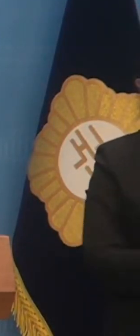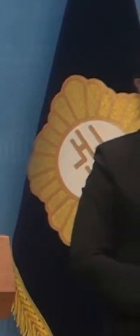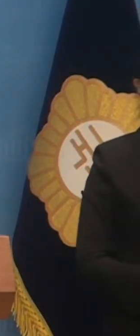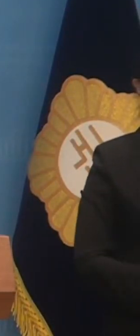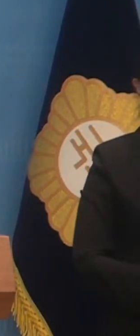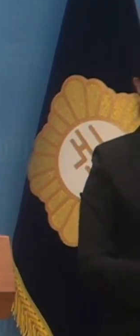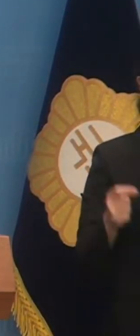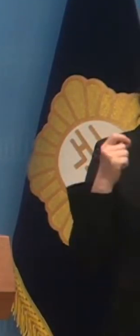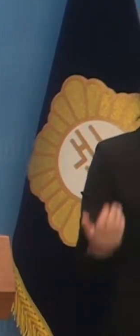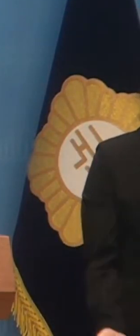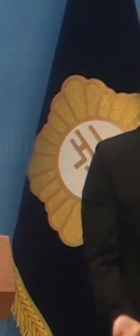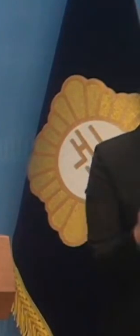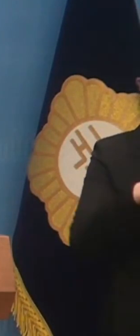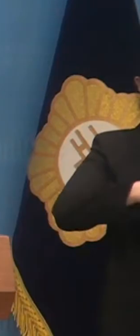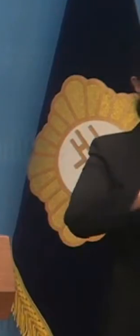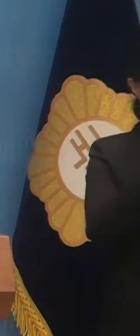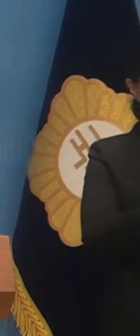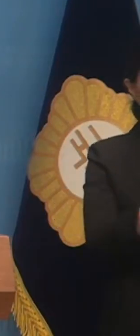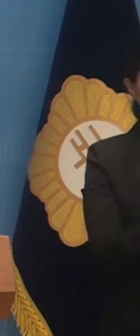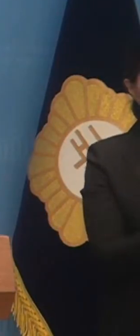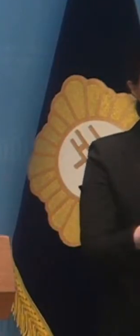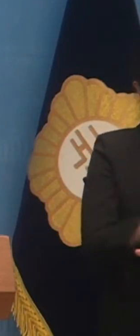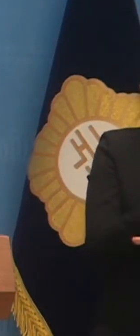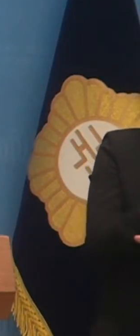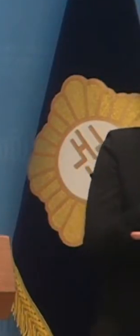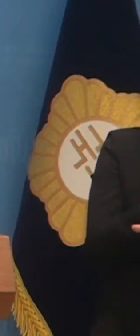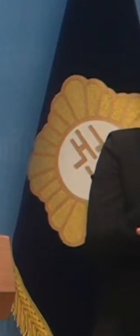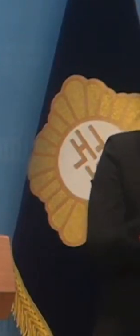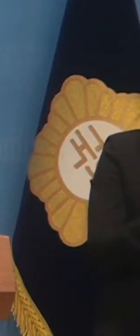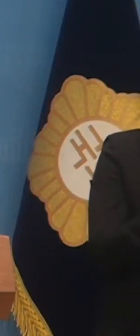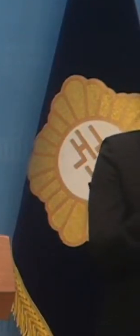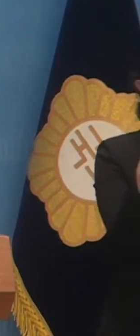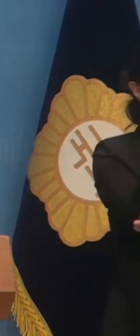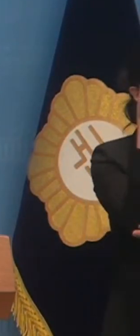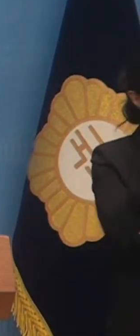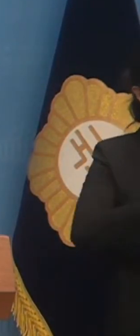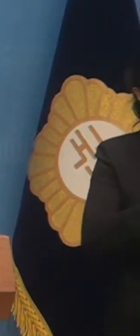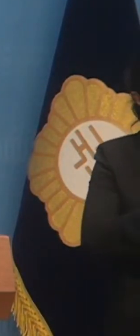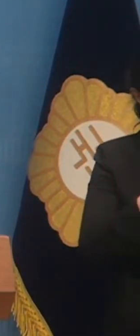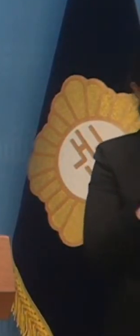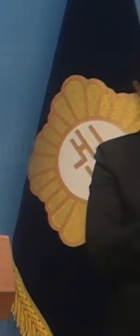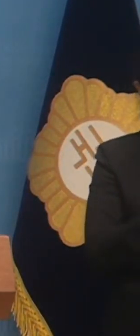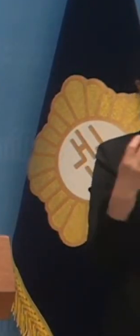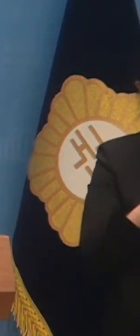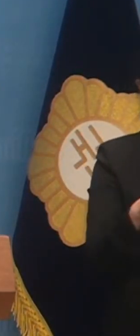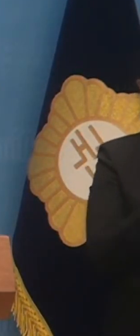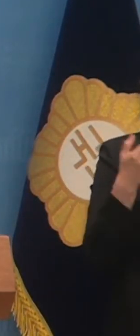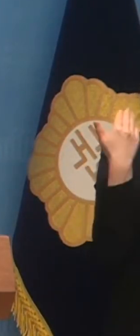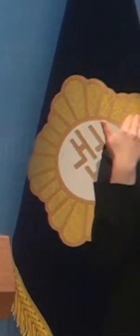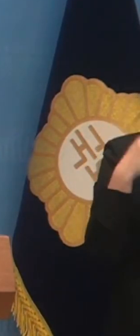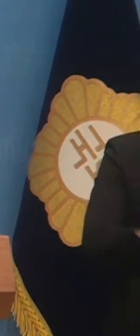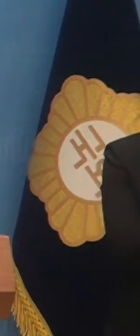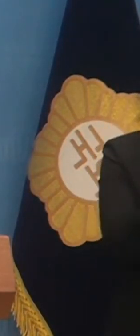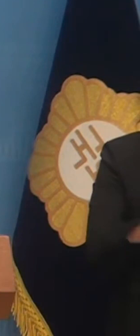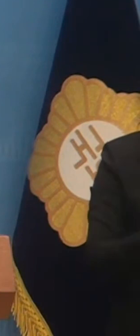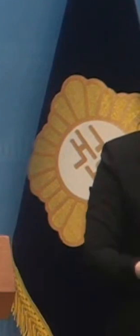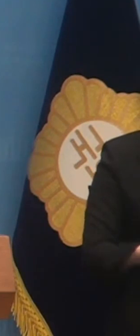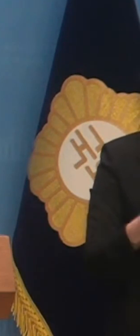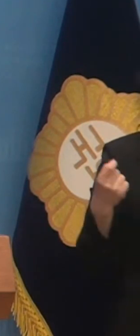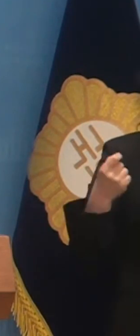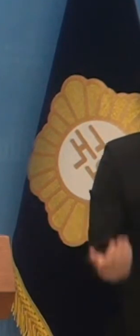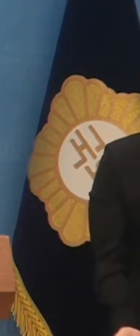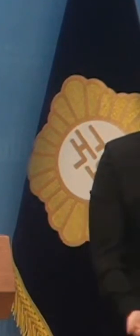세력의 정치적 목적에 의해 조직적으로 여론을 조작하고 심지어 초등학생들에게 극우 사상을 주입하려 한